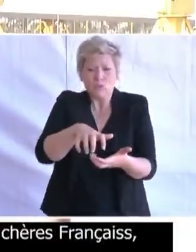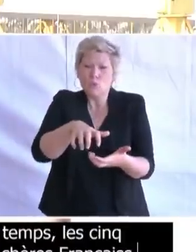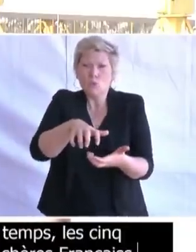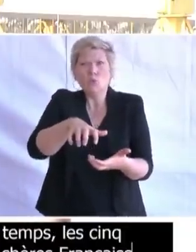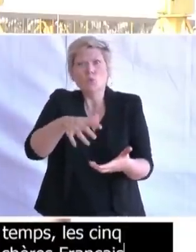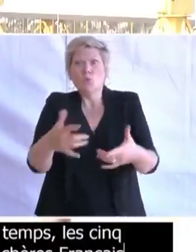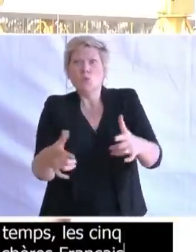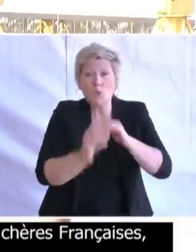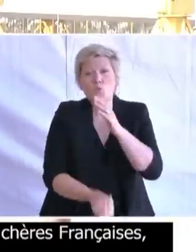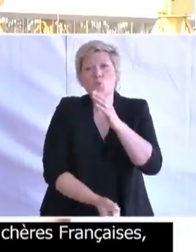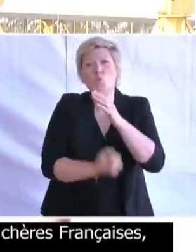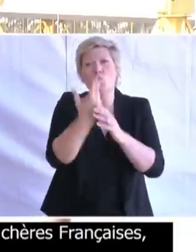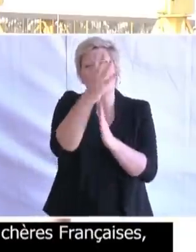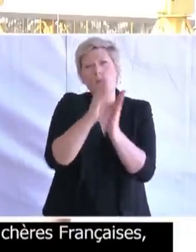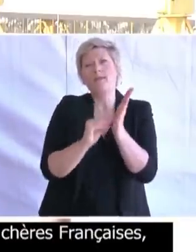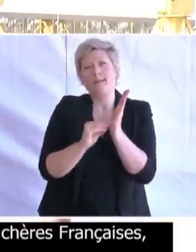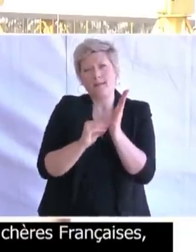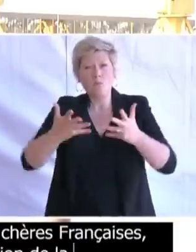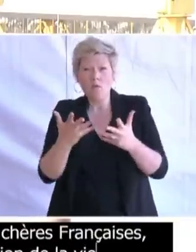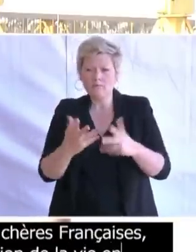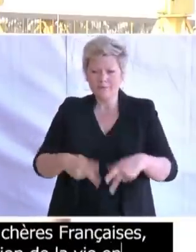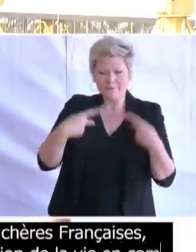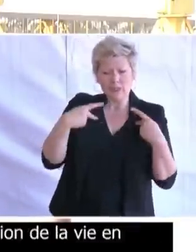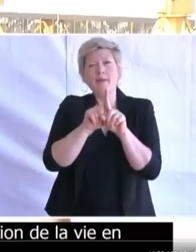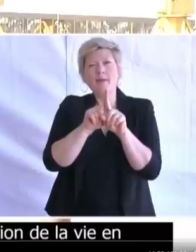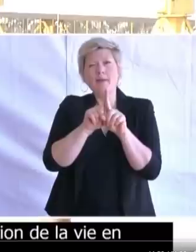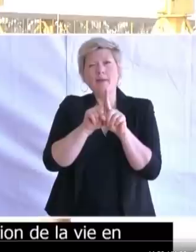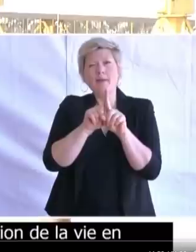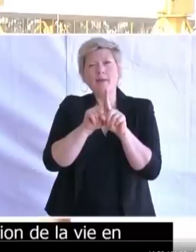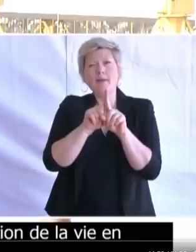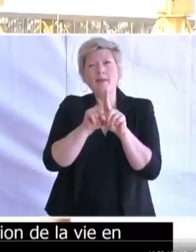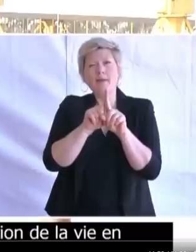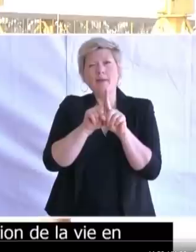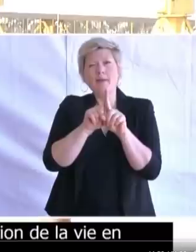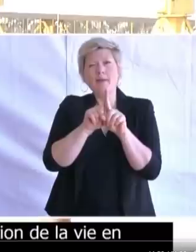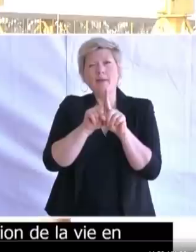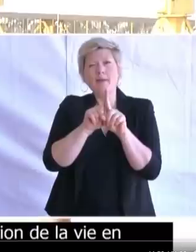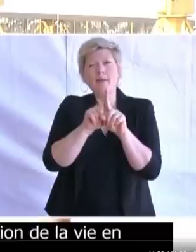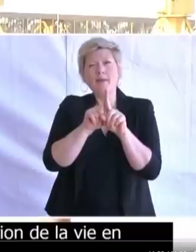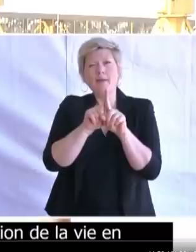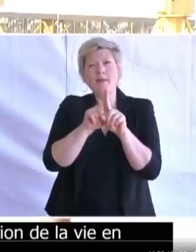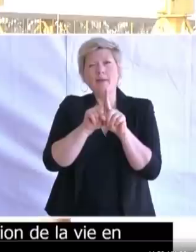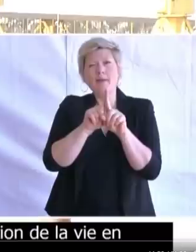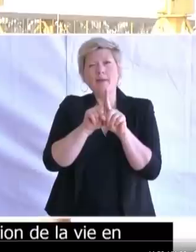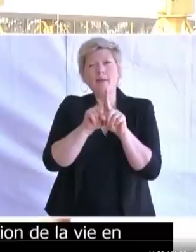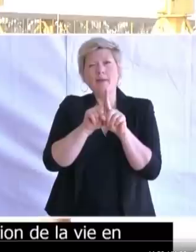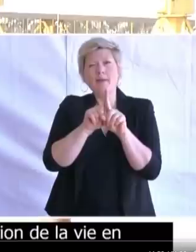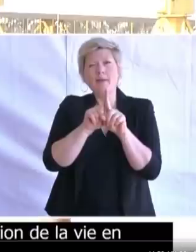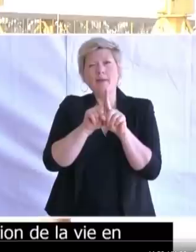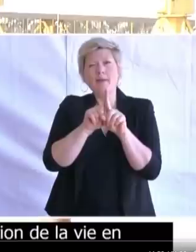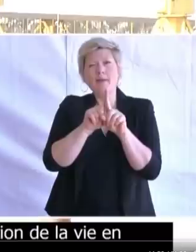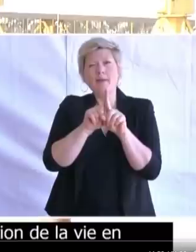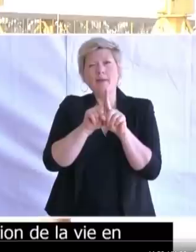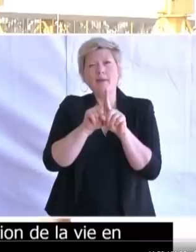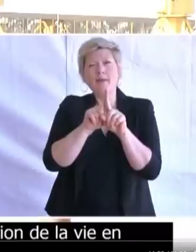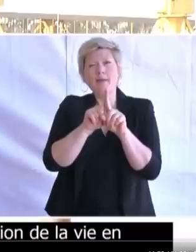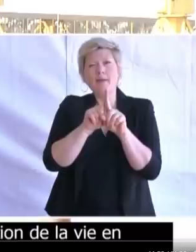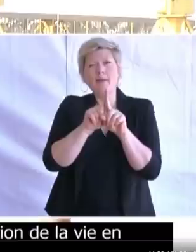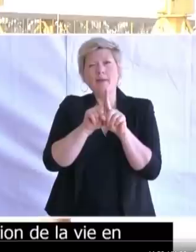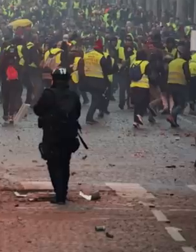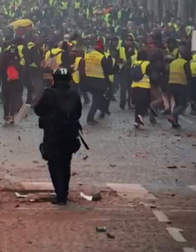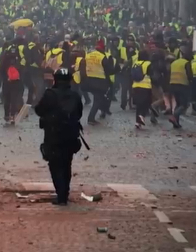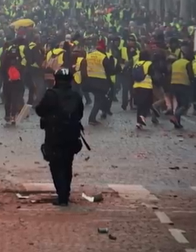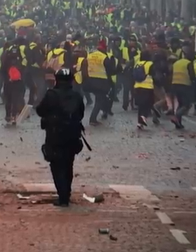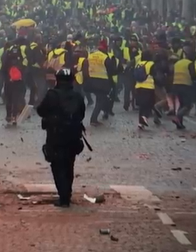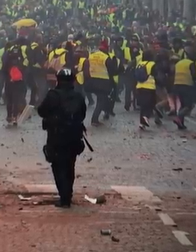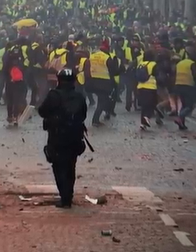une valeur principale, la considération et le respect. C'est intéressant la notion de considération. D'ailleurs, ça peut être un truc sur lequel elle peut appuyer pendant toute sa campagne qui la